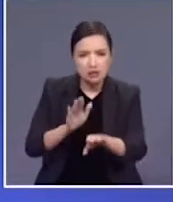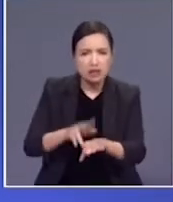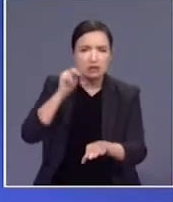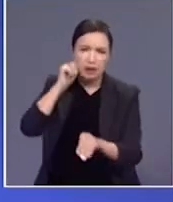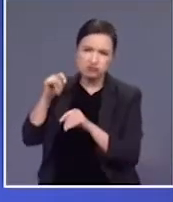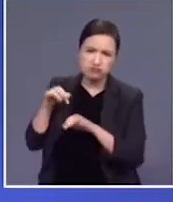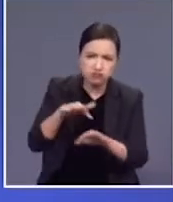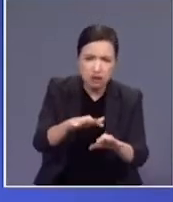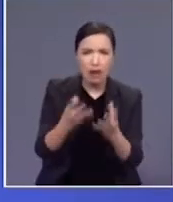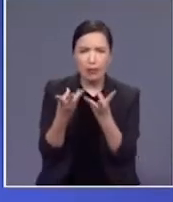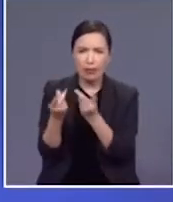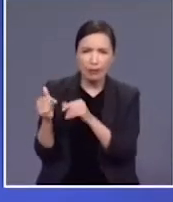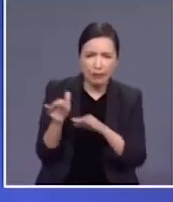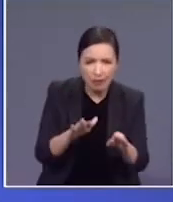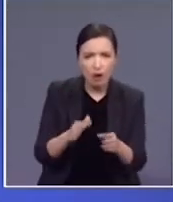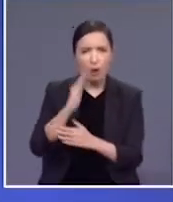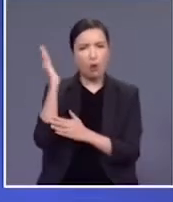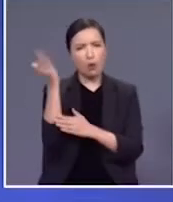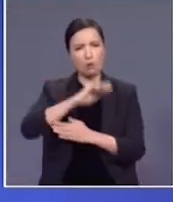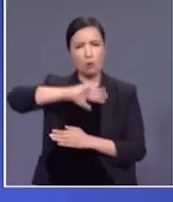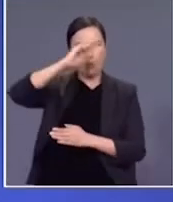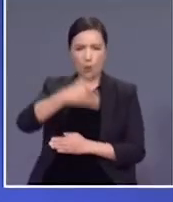ถล่มคลื่นลมทะเลรุนแรงเป็นต้น